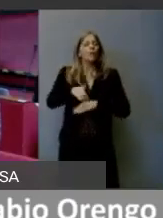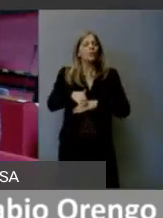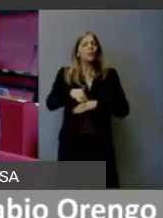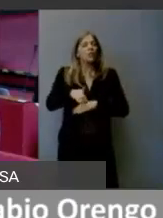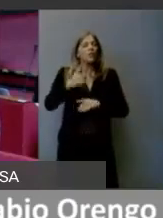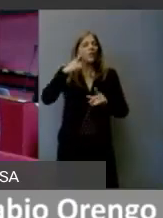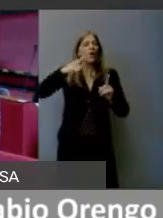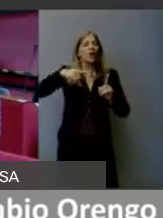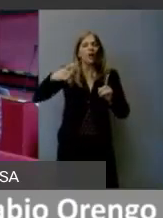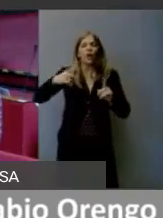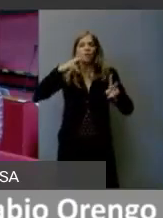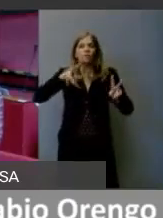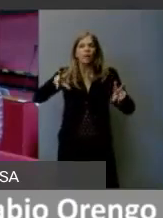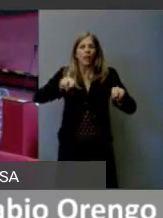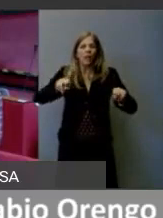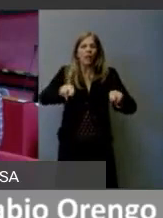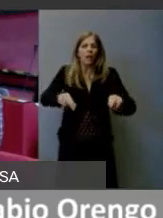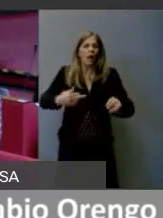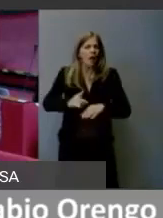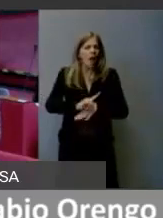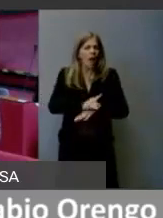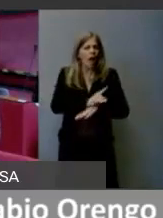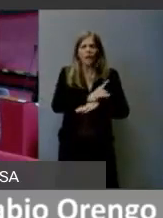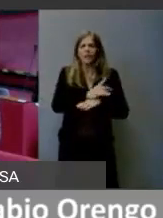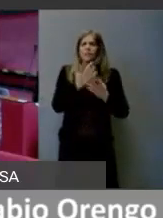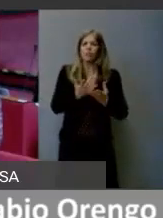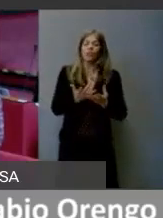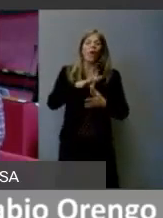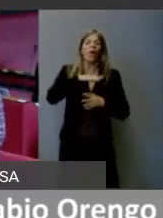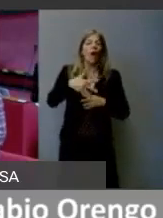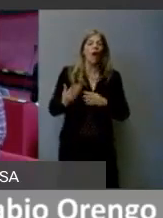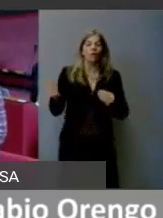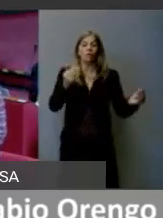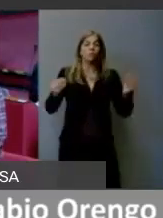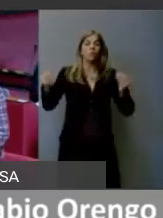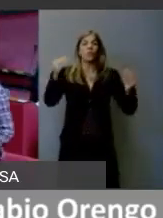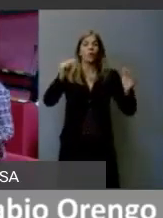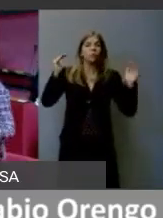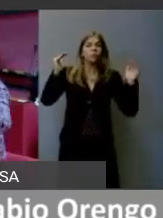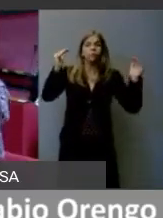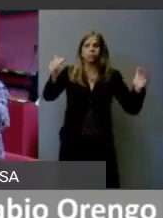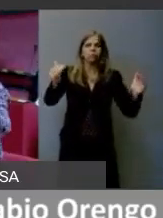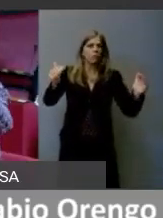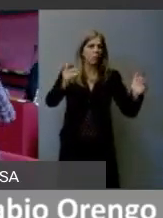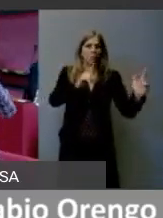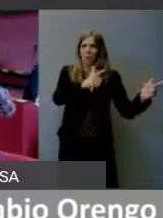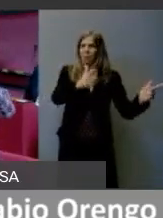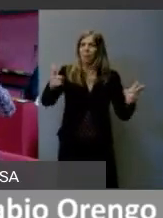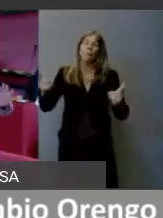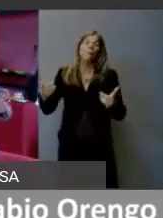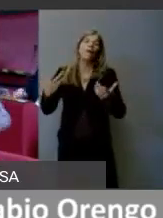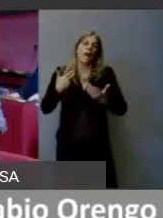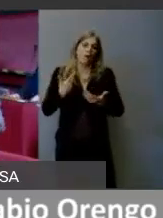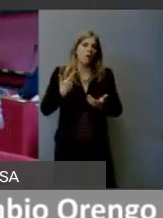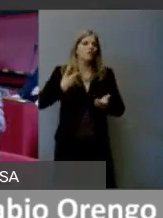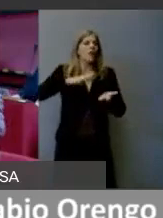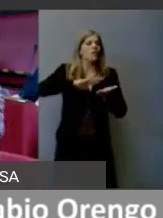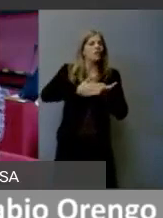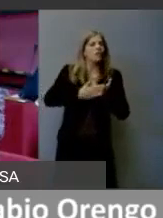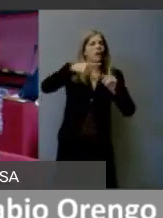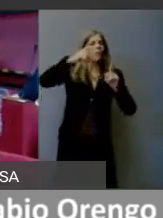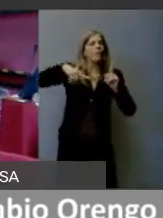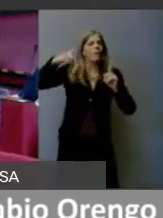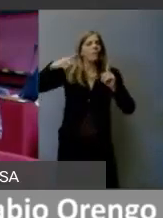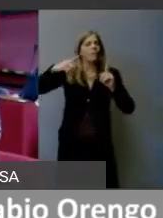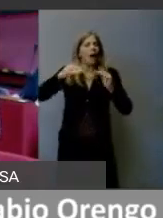molto a rilento e non c'è segno di altra collocazione da nessun'altra parte. Allora, abbiamo i valori che superano la norma, la salute dei